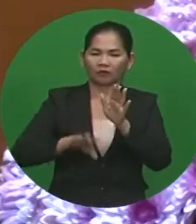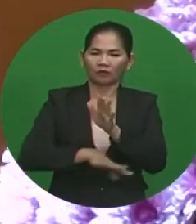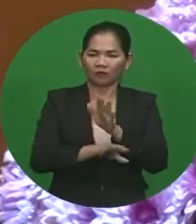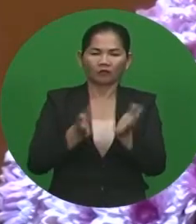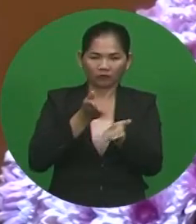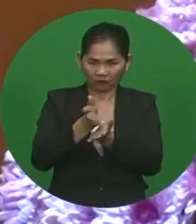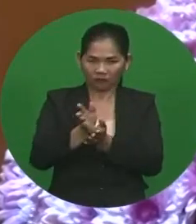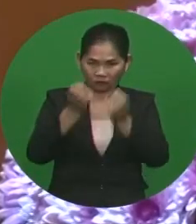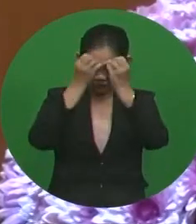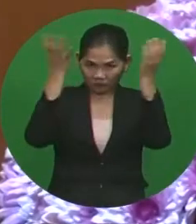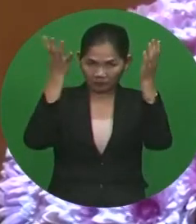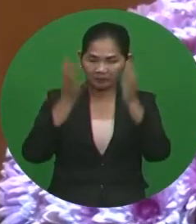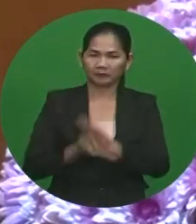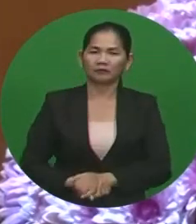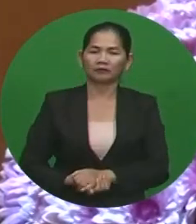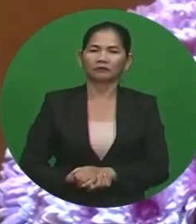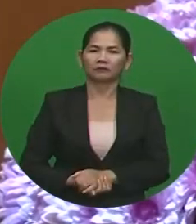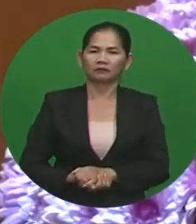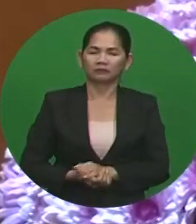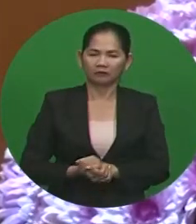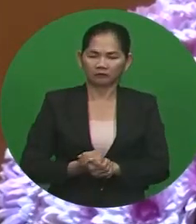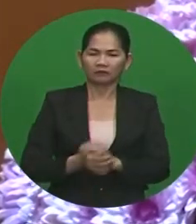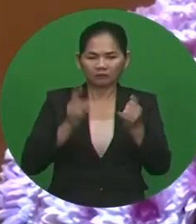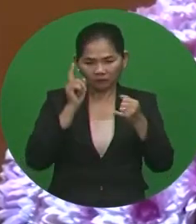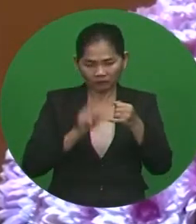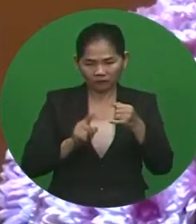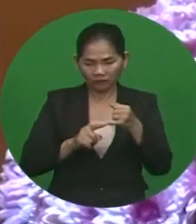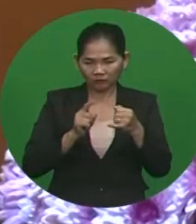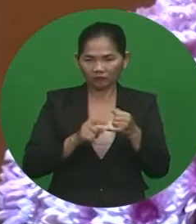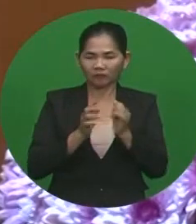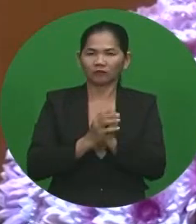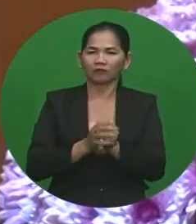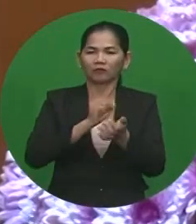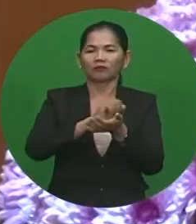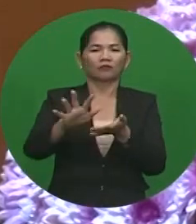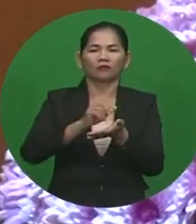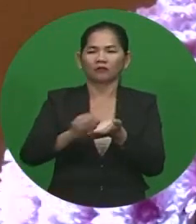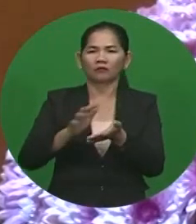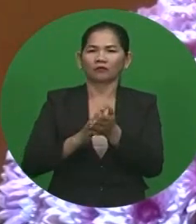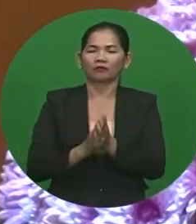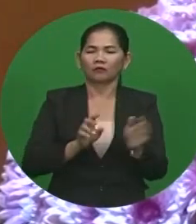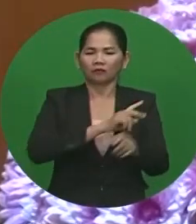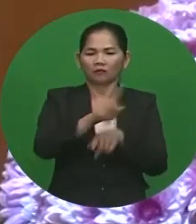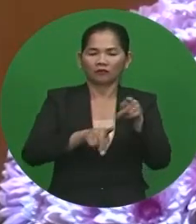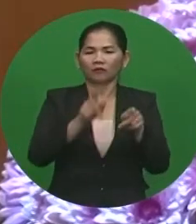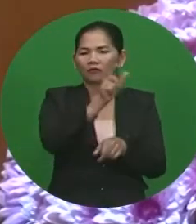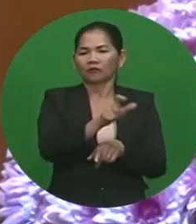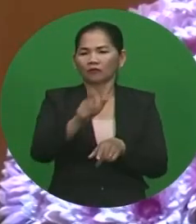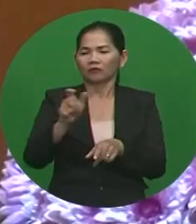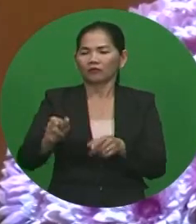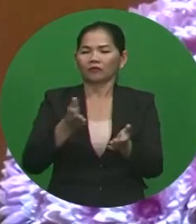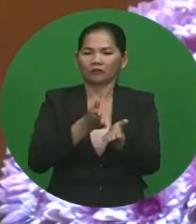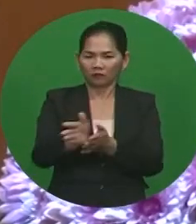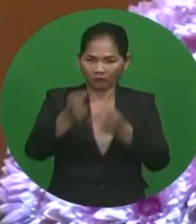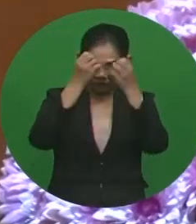មានសិទ្ធិទទួលបានព័ត៌មានបន្ទាប់ពីចំកលបំផុតយើងលុបចេញទាំងអស់យើងដាក់ពលរដ្ឋគ្រប់រូបមានសិទ្ធិទ